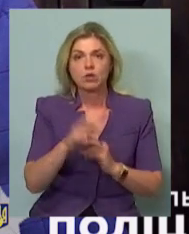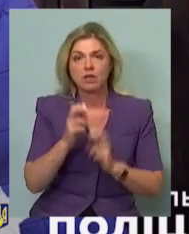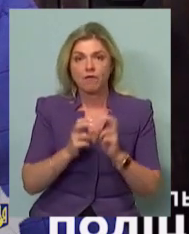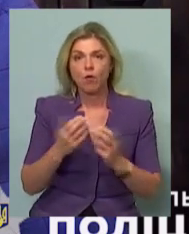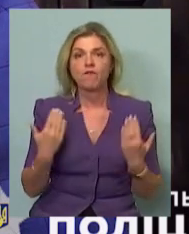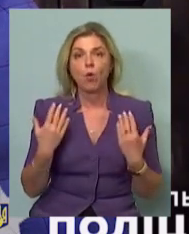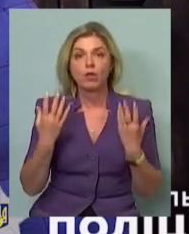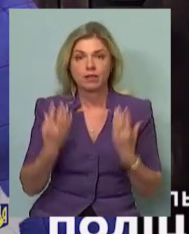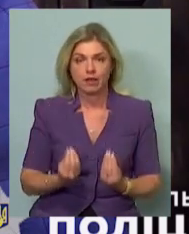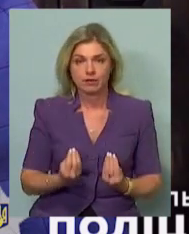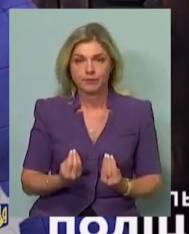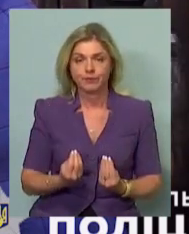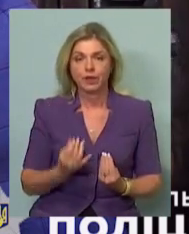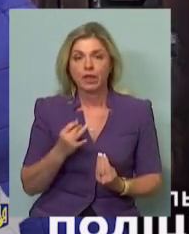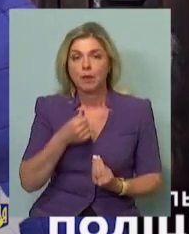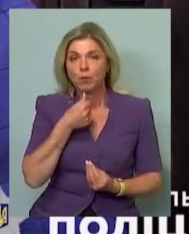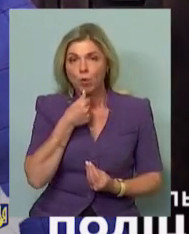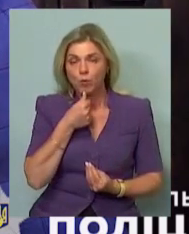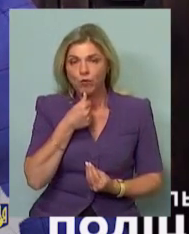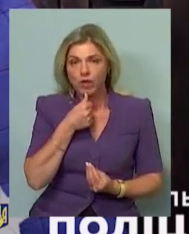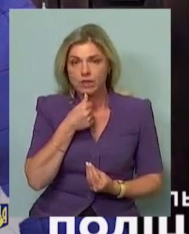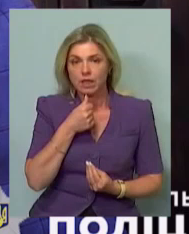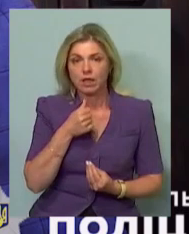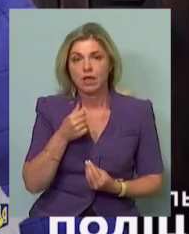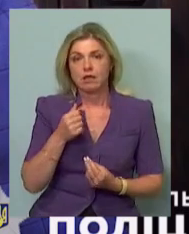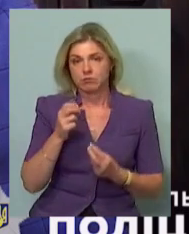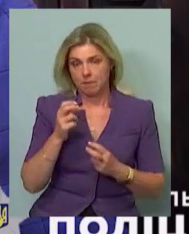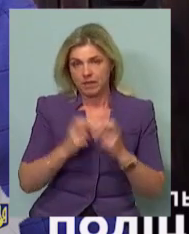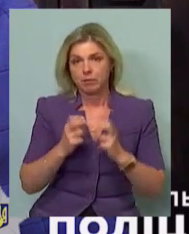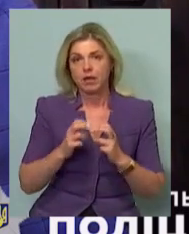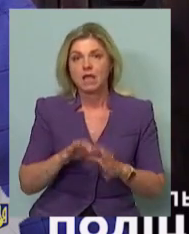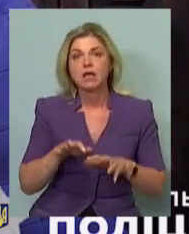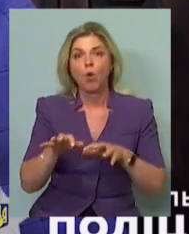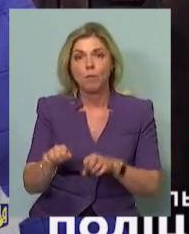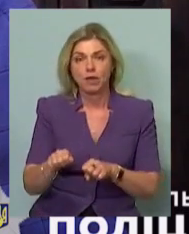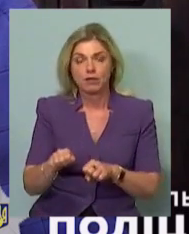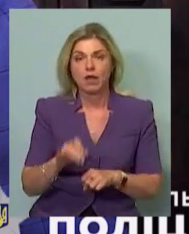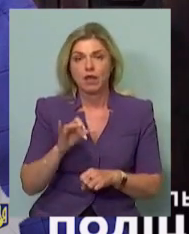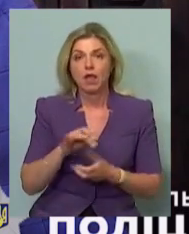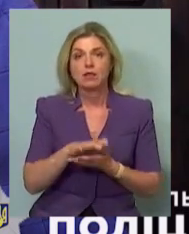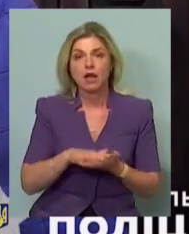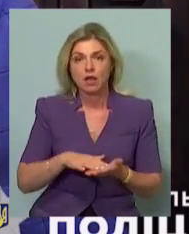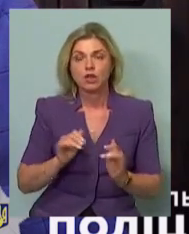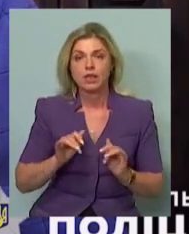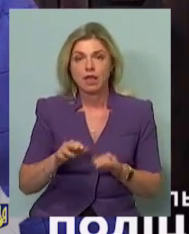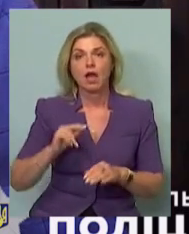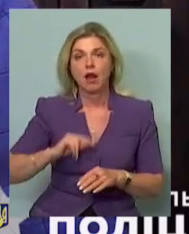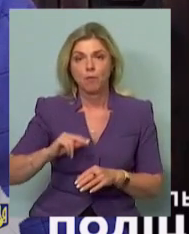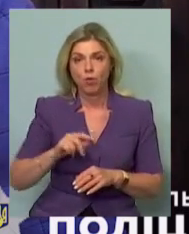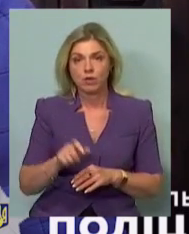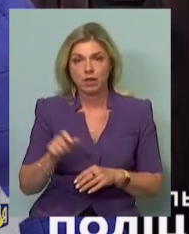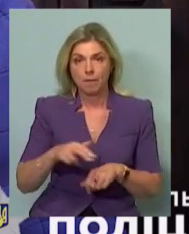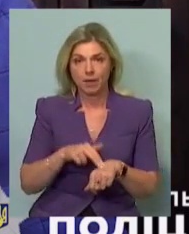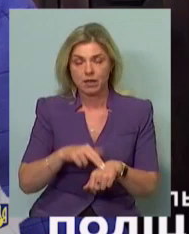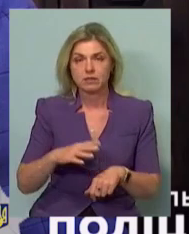вихідний день та спробувати його захопити. Подальшими діями працівників такі дії були